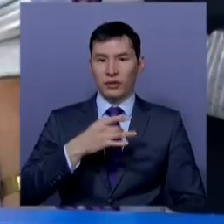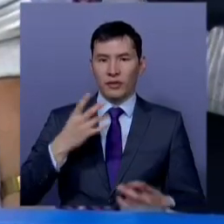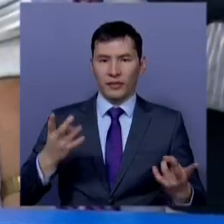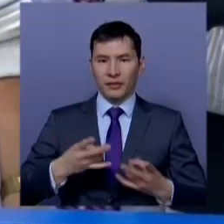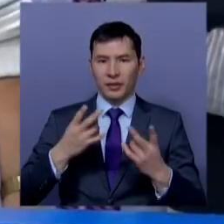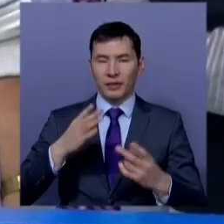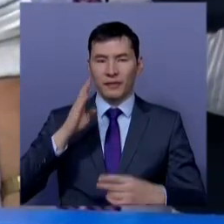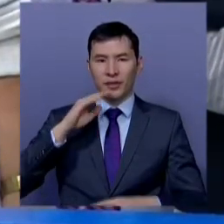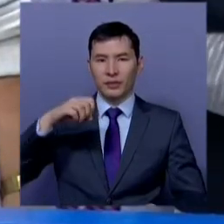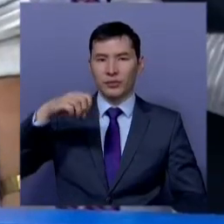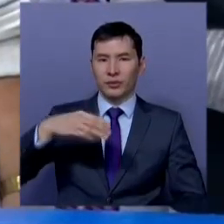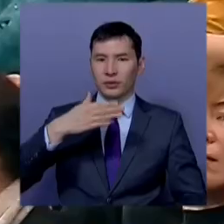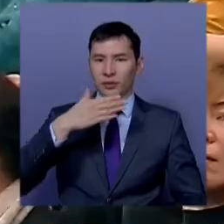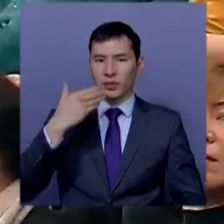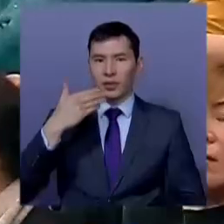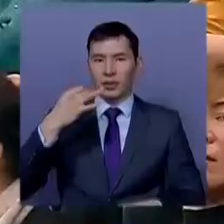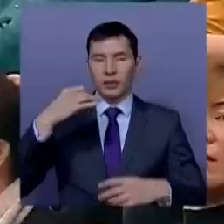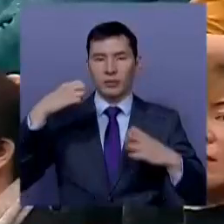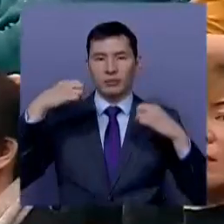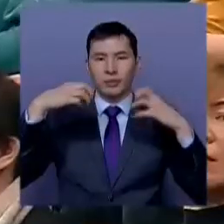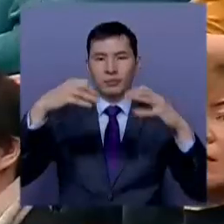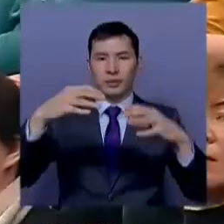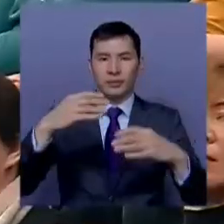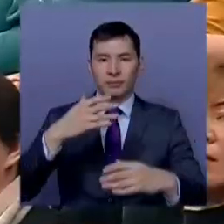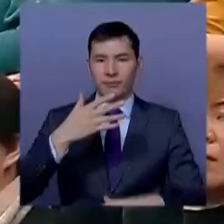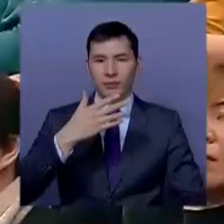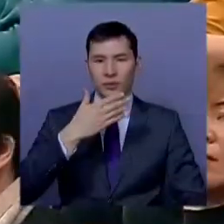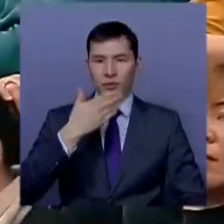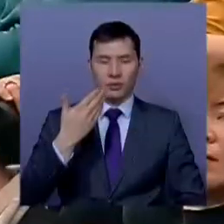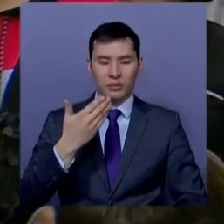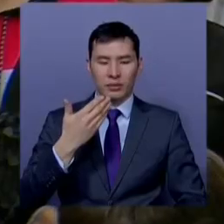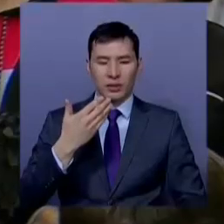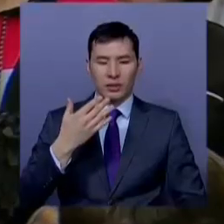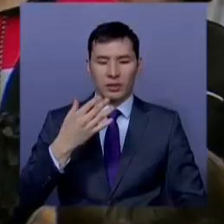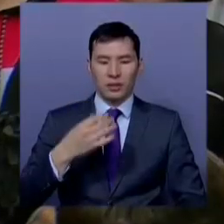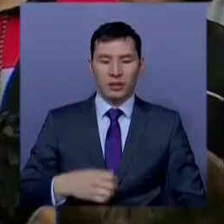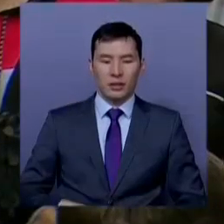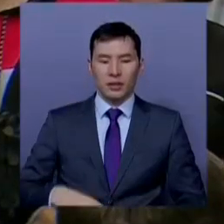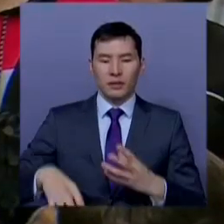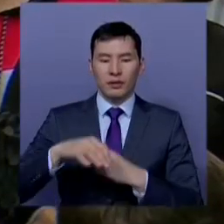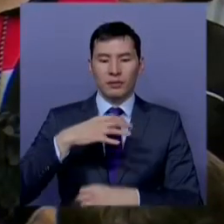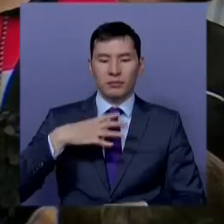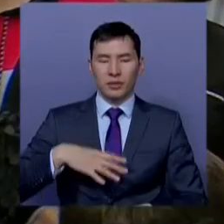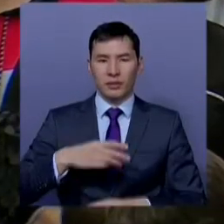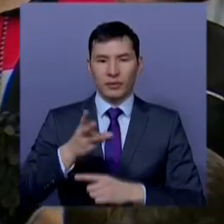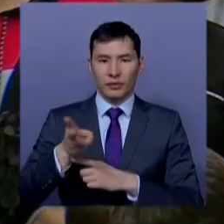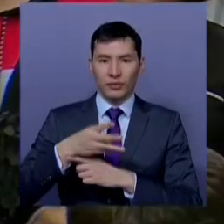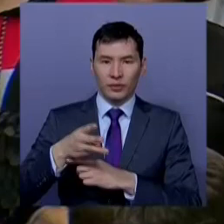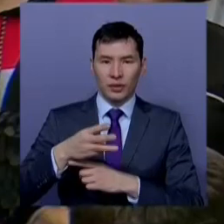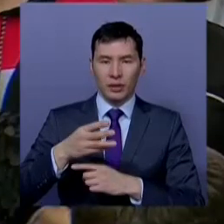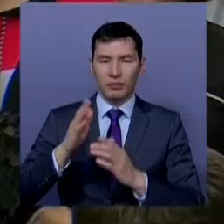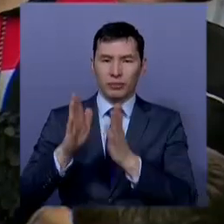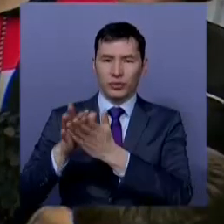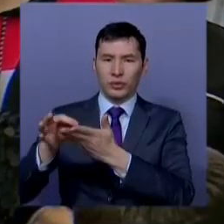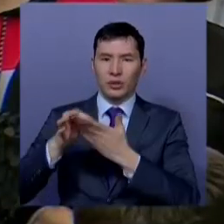освещения, канализации. Людям приходится пользоваться поливной водой. Скажите, пожалуйста, когда у нас